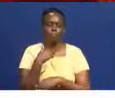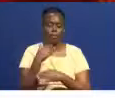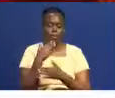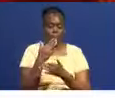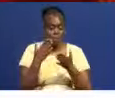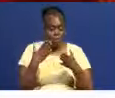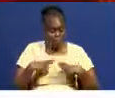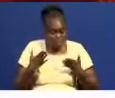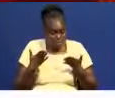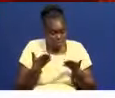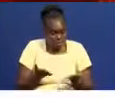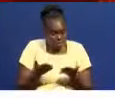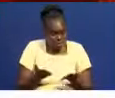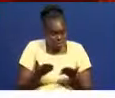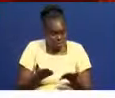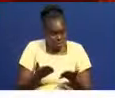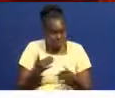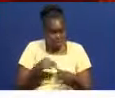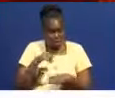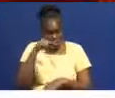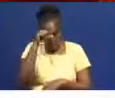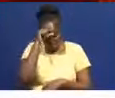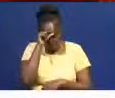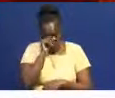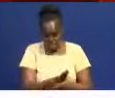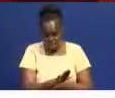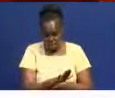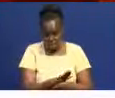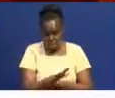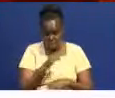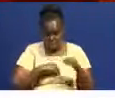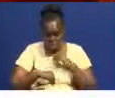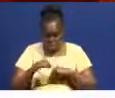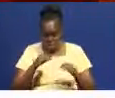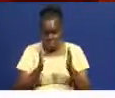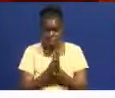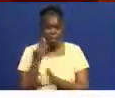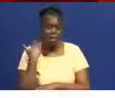Ikiwa hao watu wako katika serikali yako,